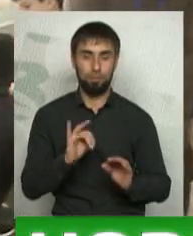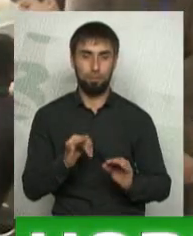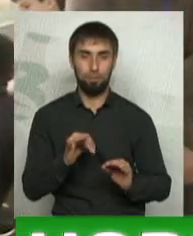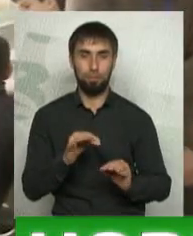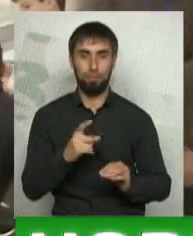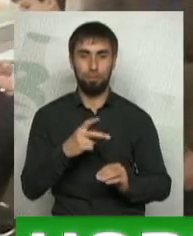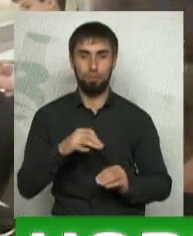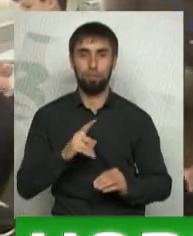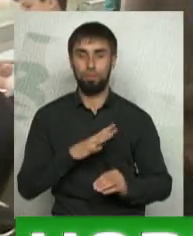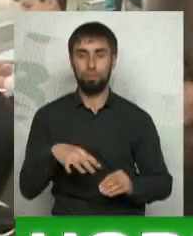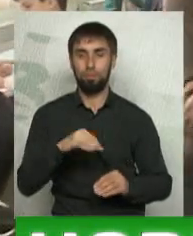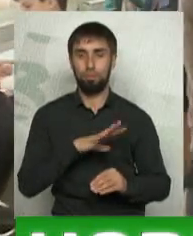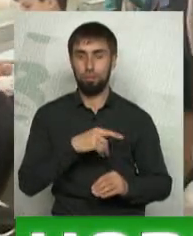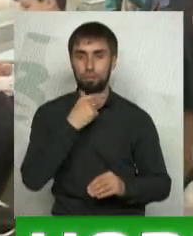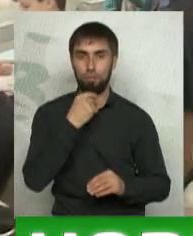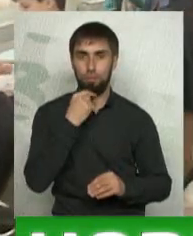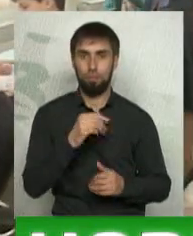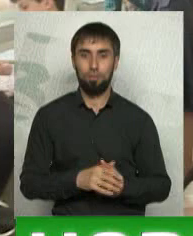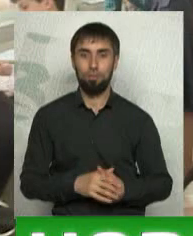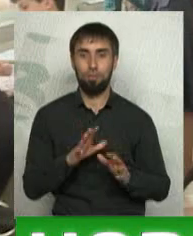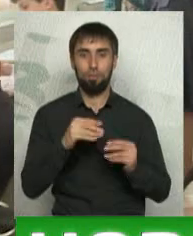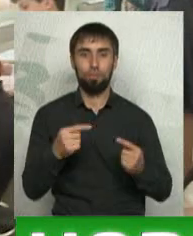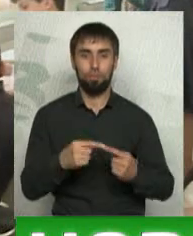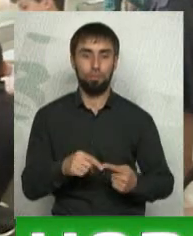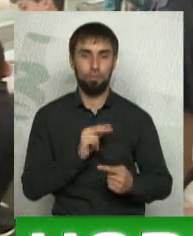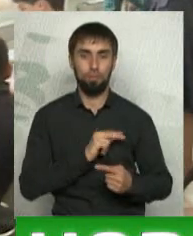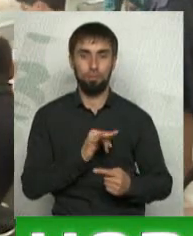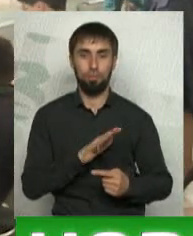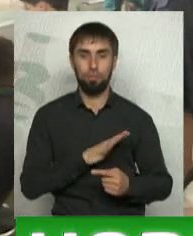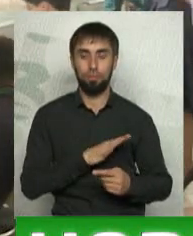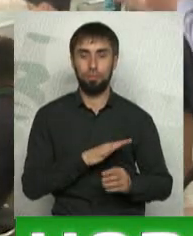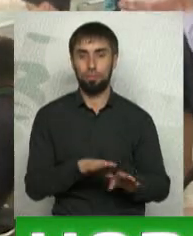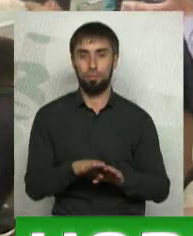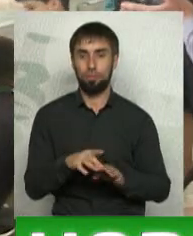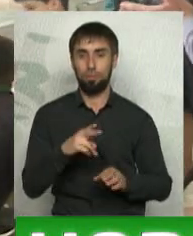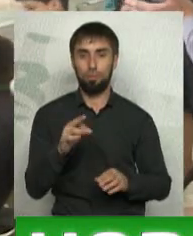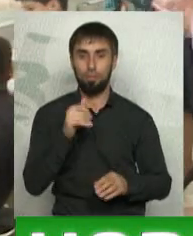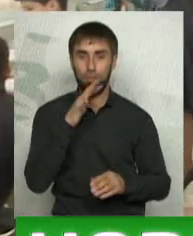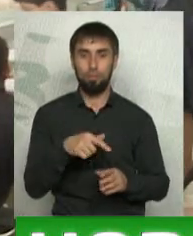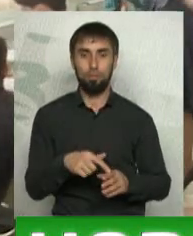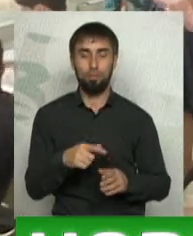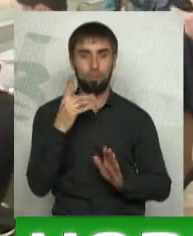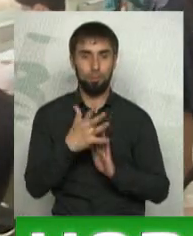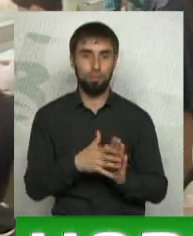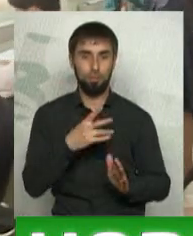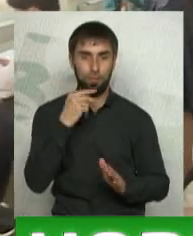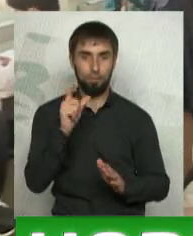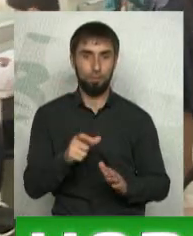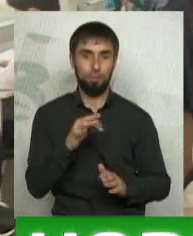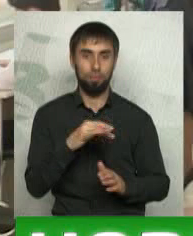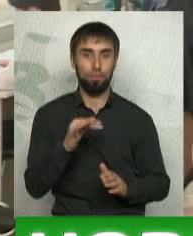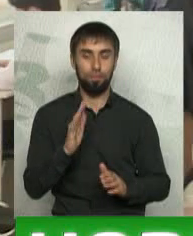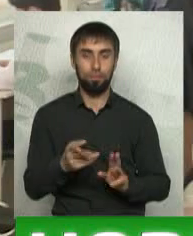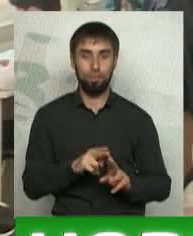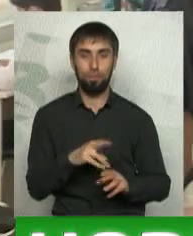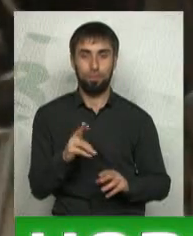расположение элементов, чтобы все было красиво, все четко работало и был соответствующий код, который понятен обычному человеку, то есть они будут